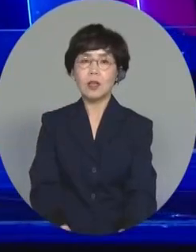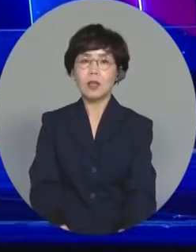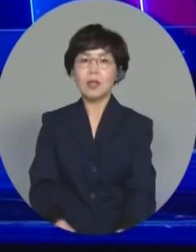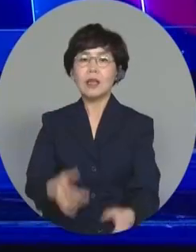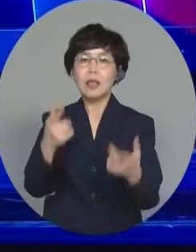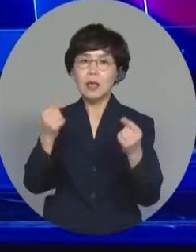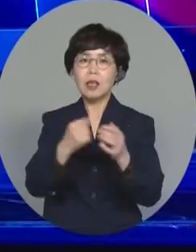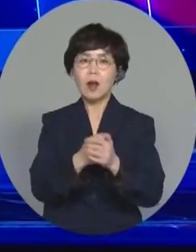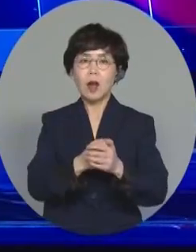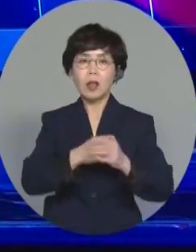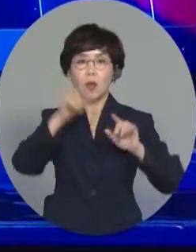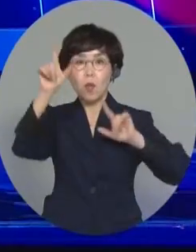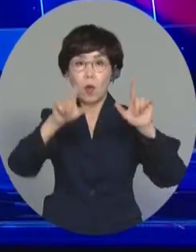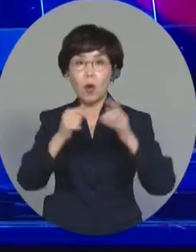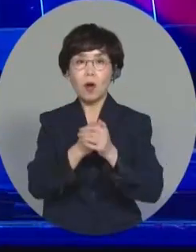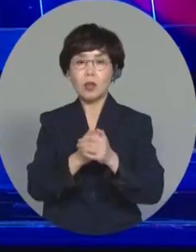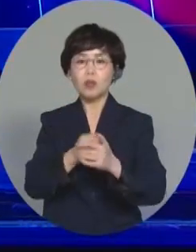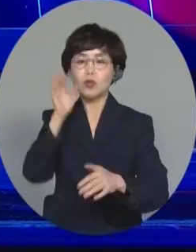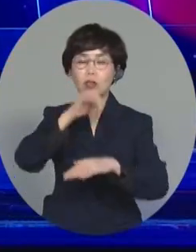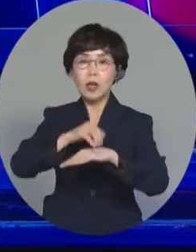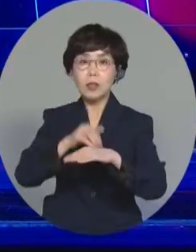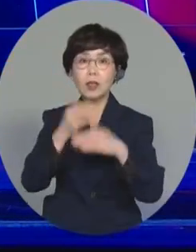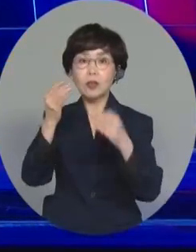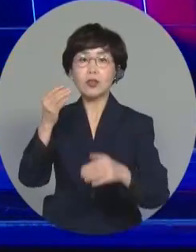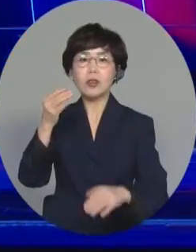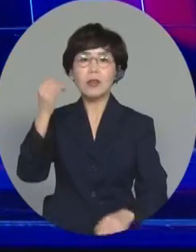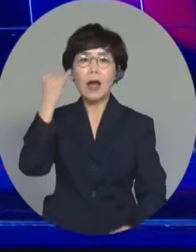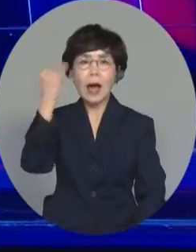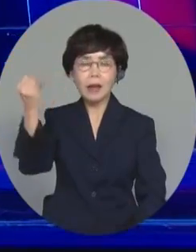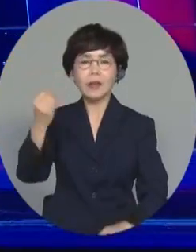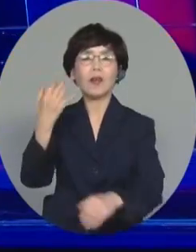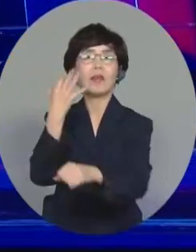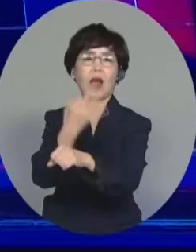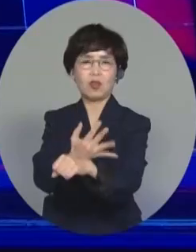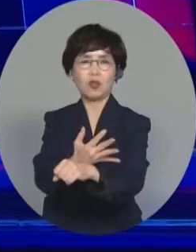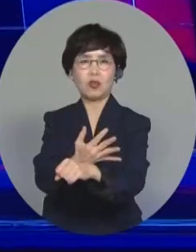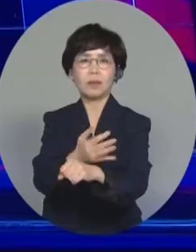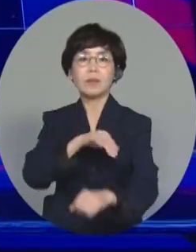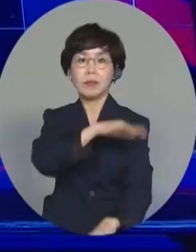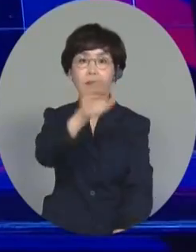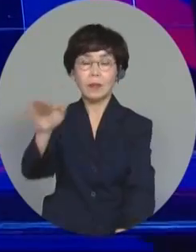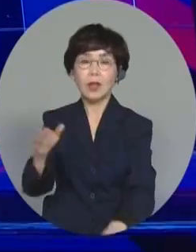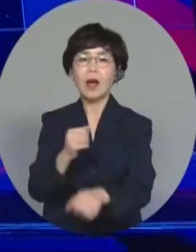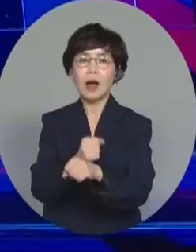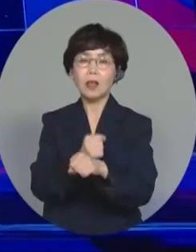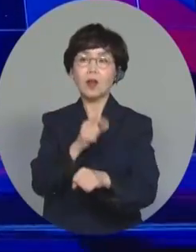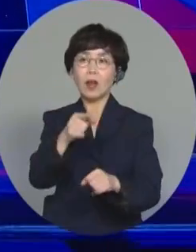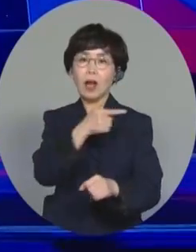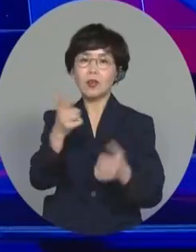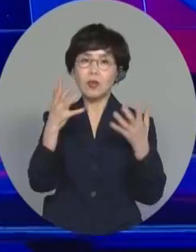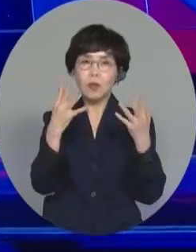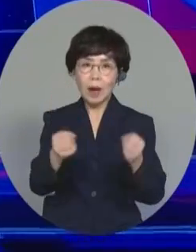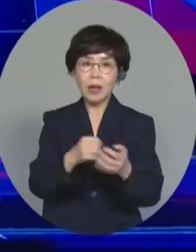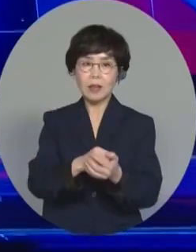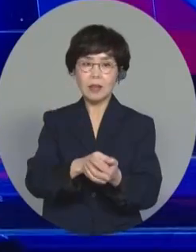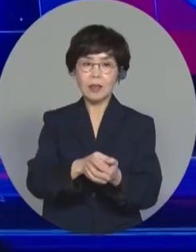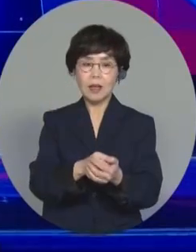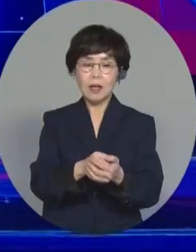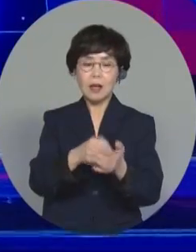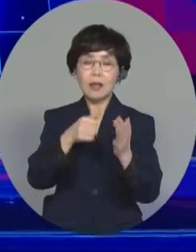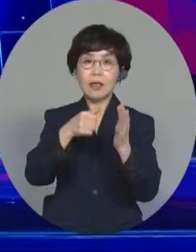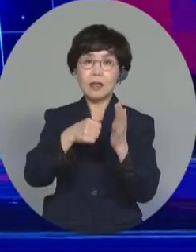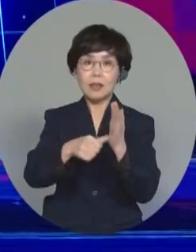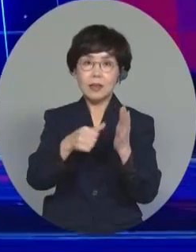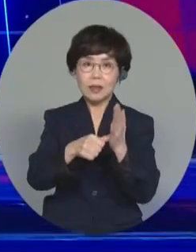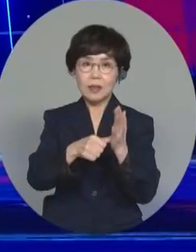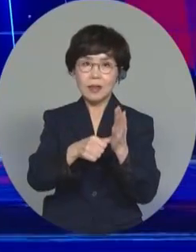사실 이러한 모형을 훈련시킨다는 그 아이디어 자체는 매우 단순합니다. 저희가 하는 것은 아주 많은 양의 텍스트,